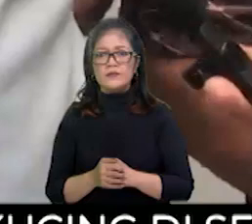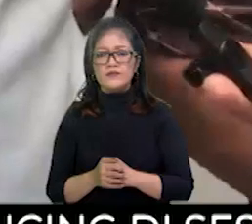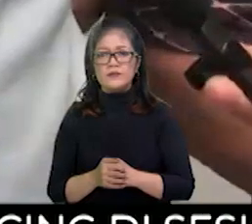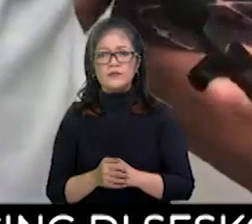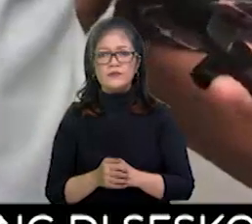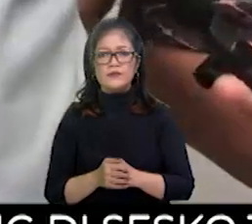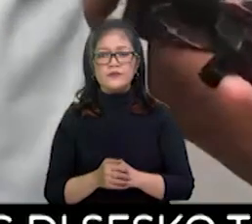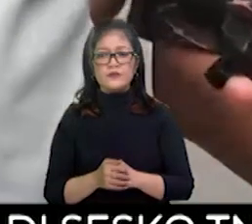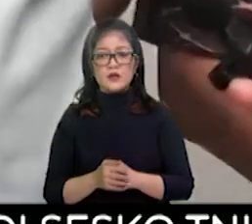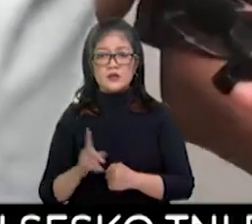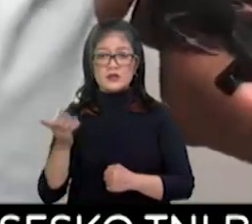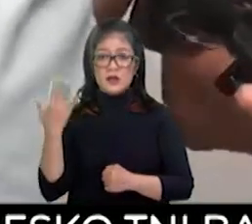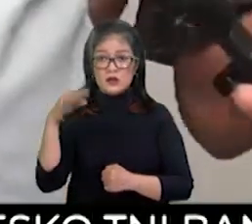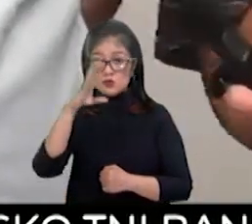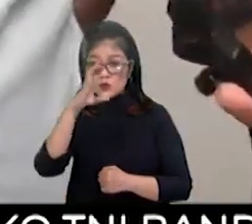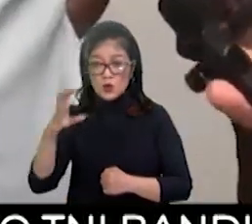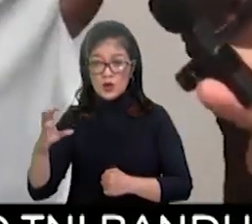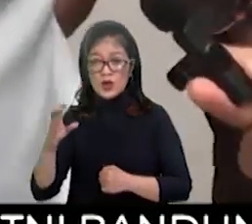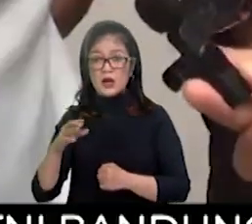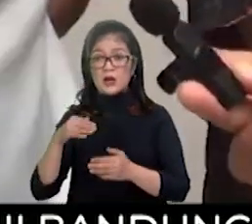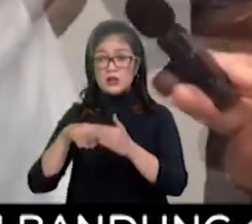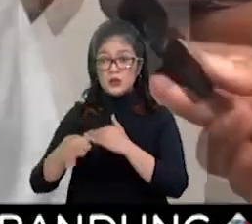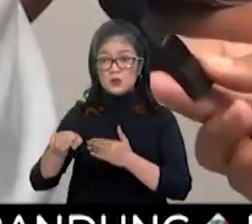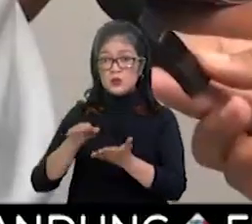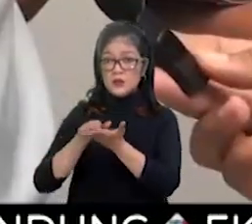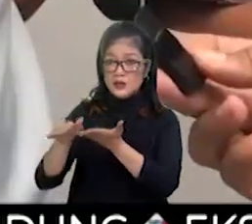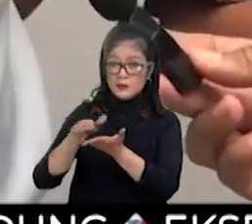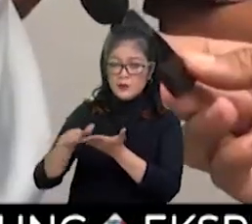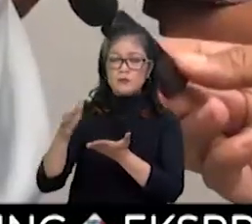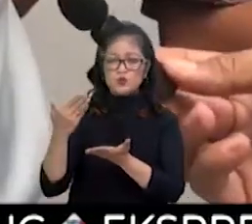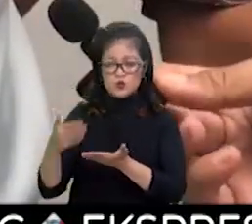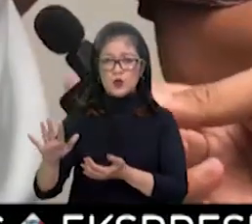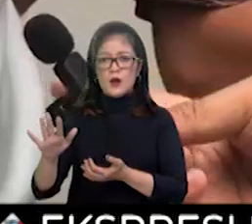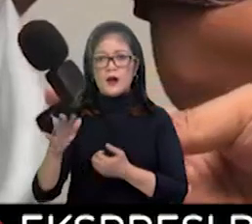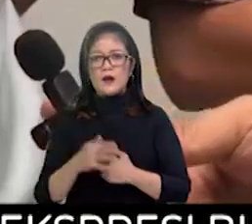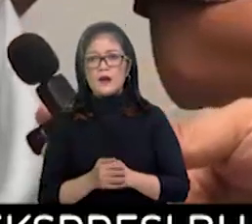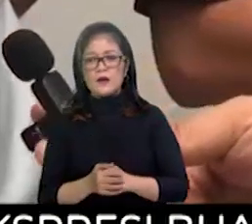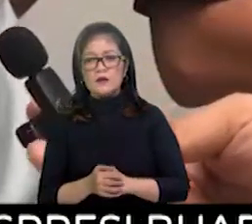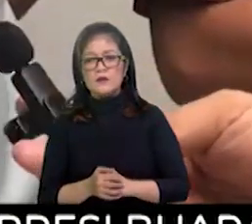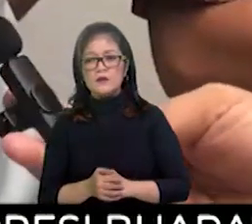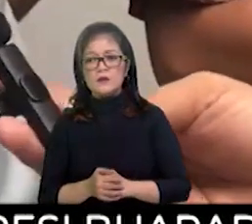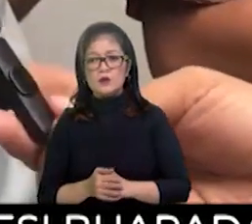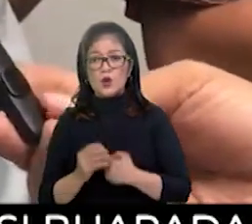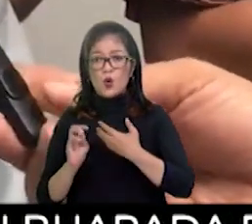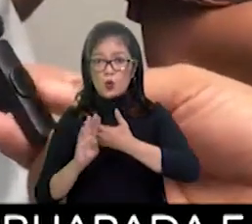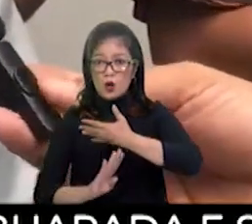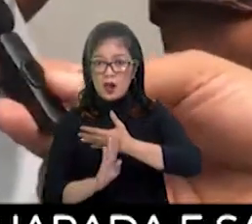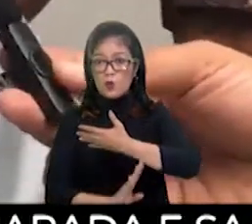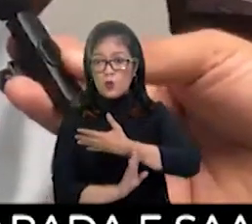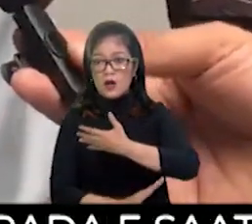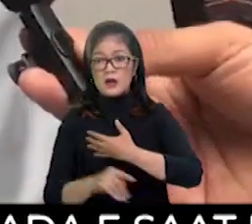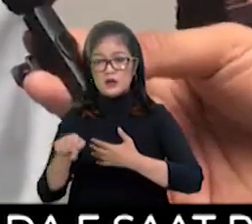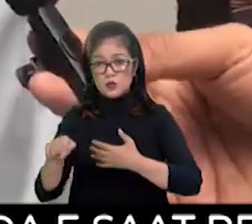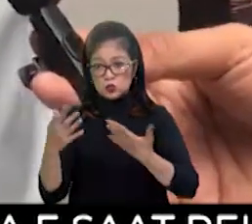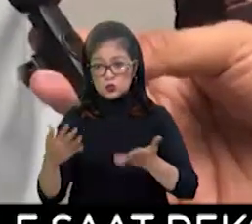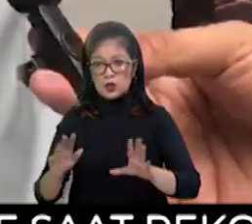Kemarin sore sudah masuk ke rekening masing-masing ahli waris sore. Dan untuk yang luka-luka kami sudah